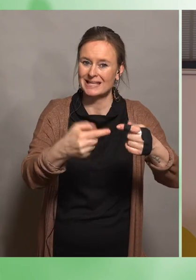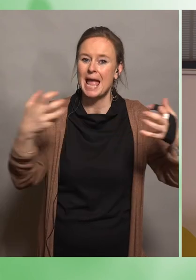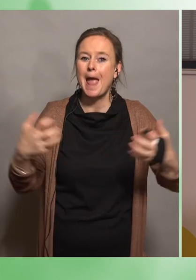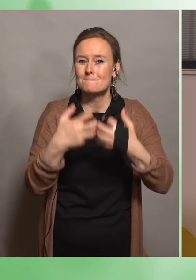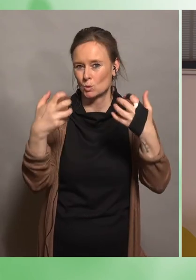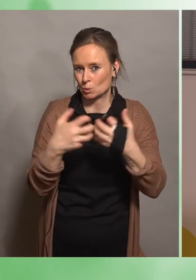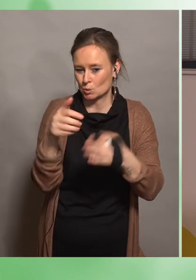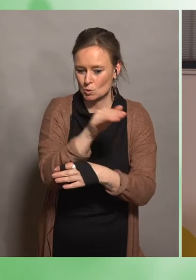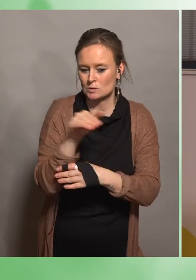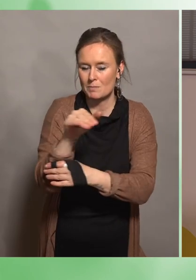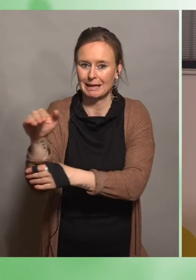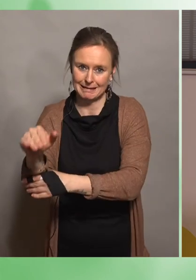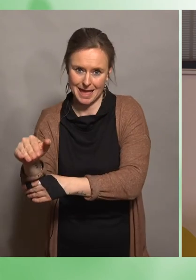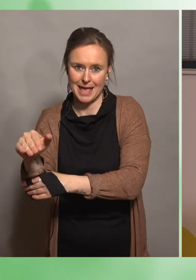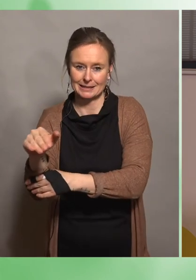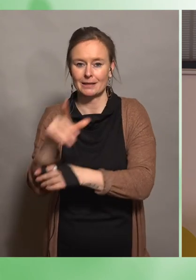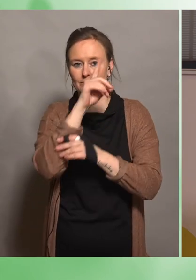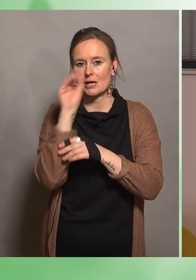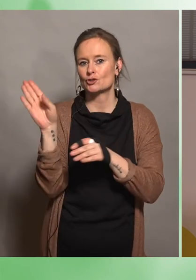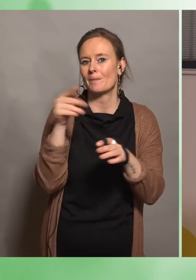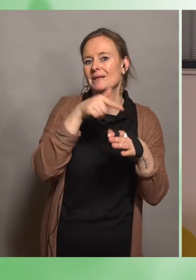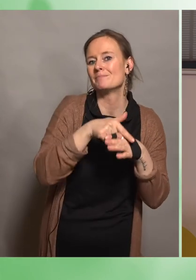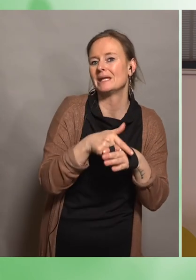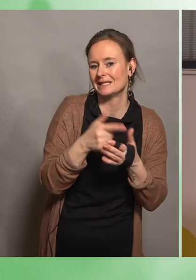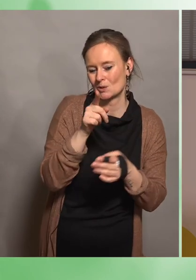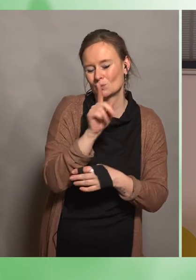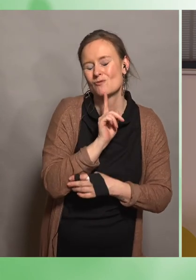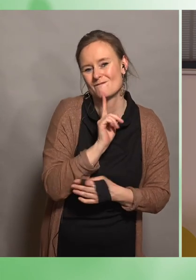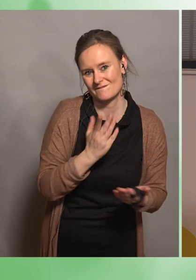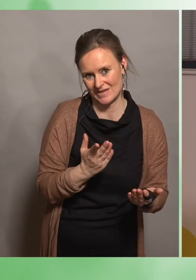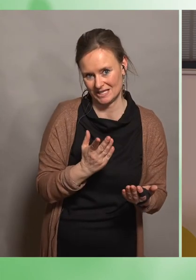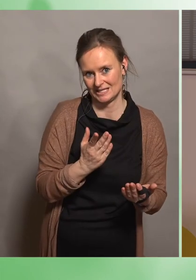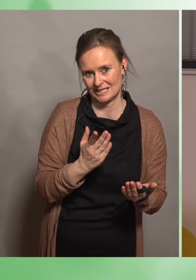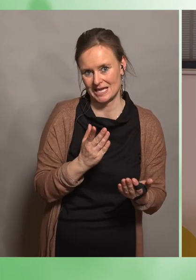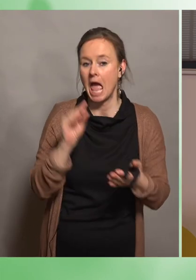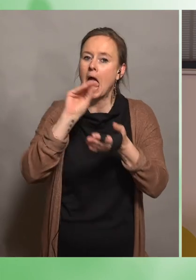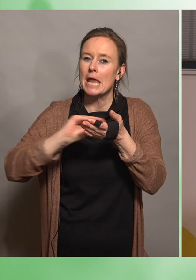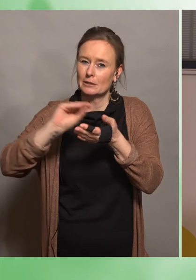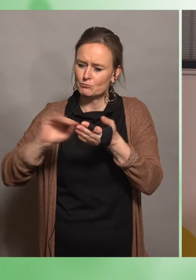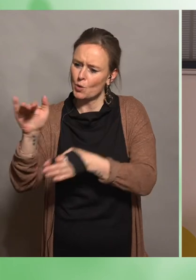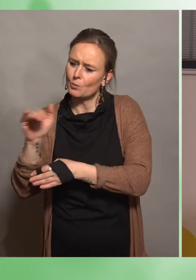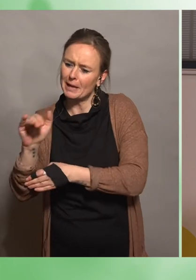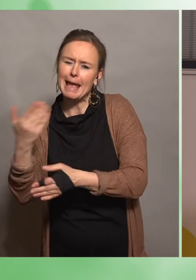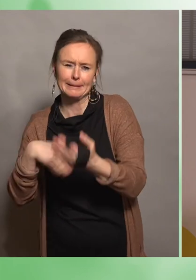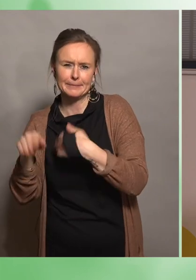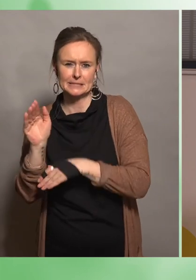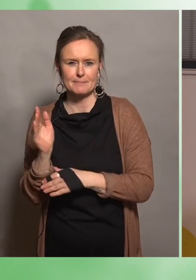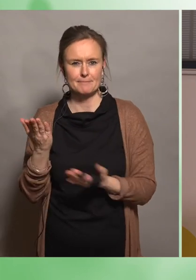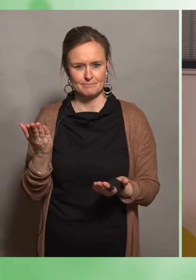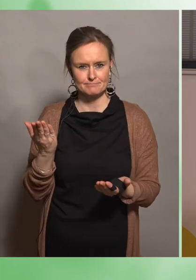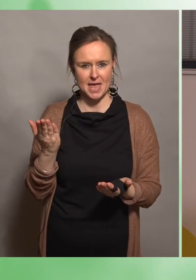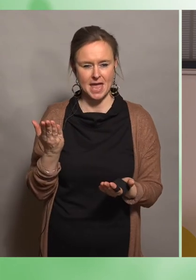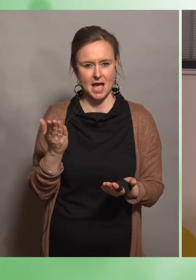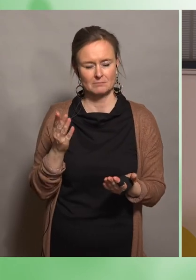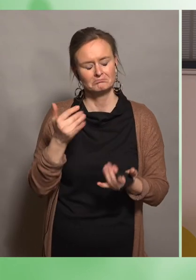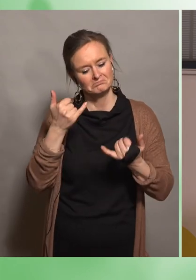mit Behinderung beschäftigen. In den Bürobereichen ist das teilweise anders. Das hat sich in den letzten Jahren auch geändert und wir versuchen immer mehr